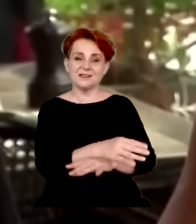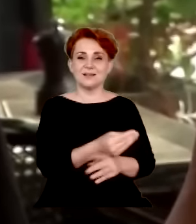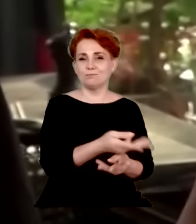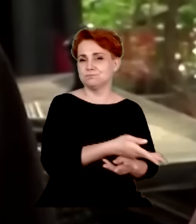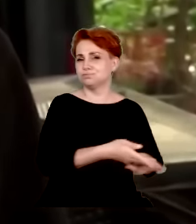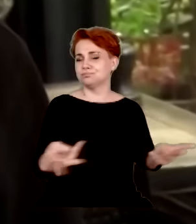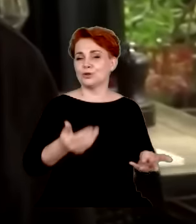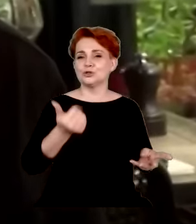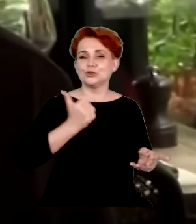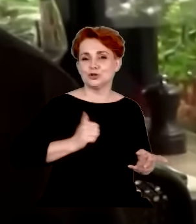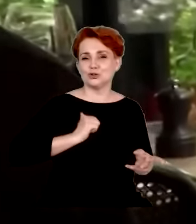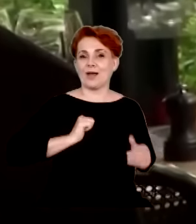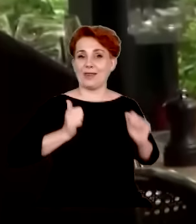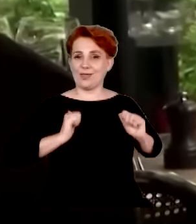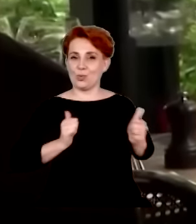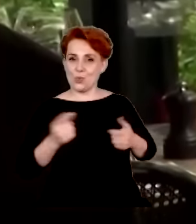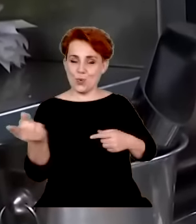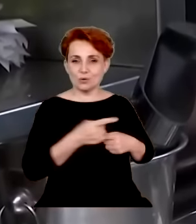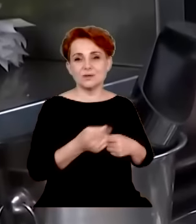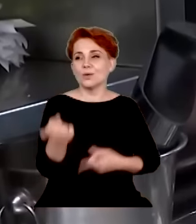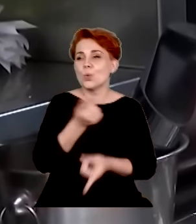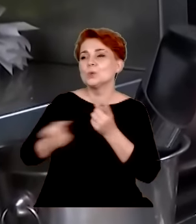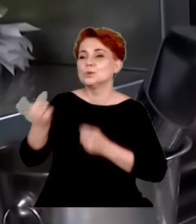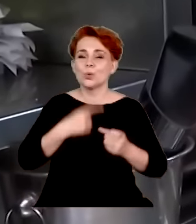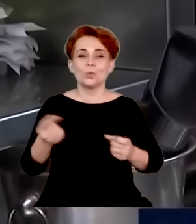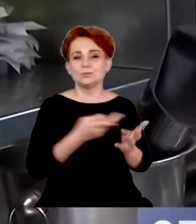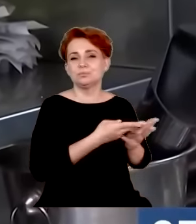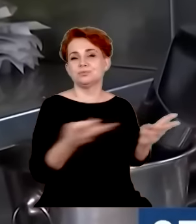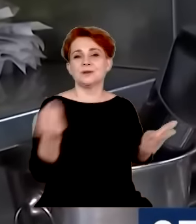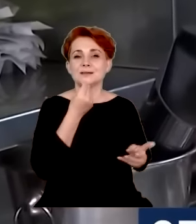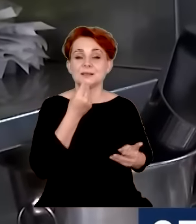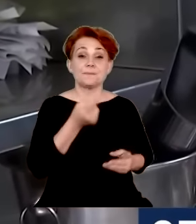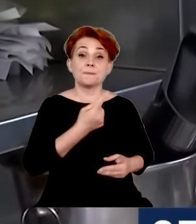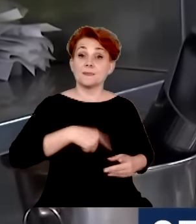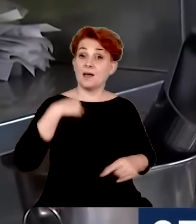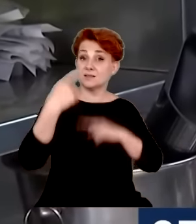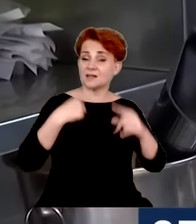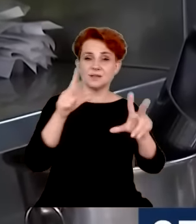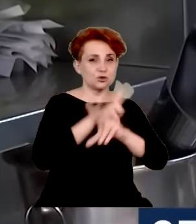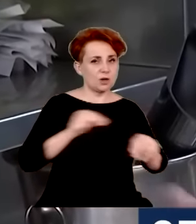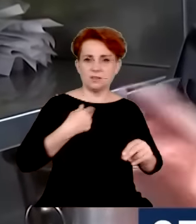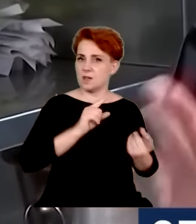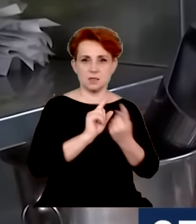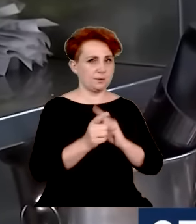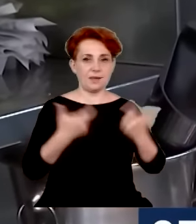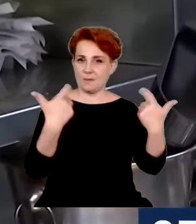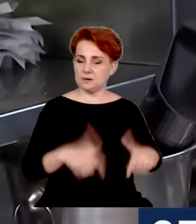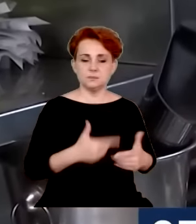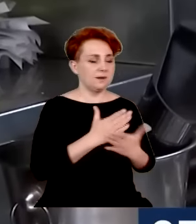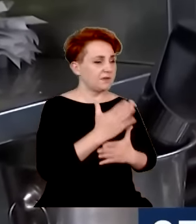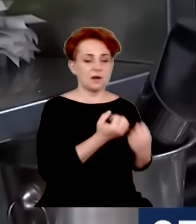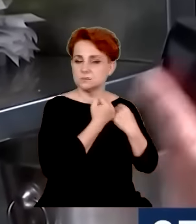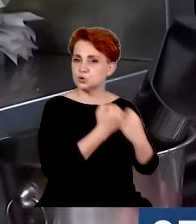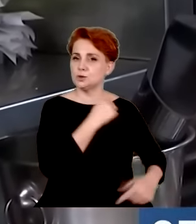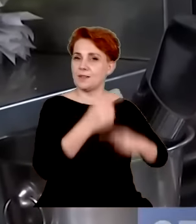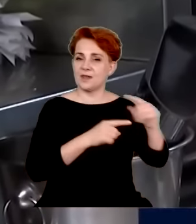i turystów z całego świata i kurzą swoim nietuzinkowym menu. Szanujemy naszą tradycję, dlatego nie zmieniamy receptury. Pozostajemy wierni naszej tradycji